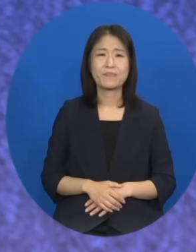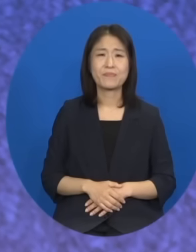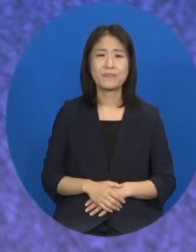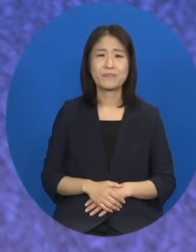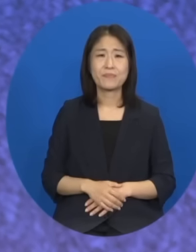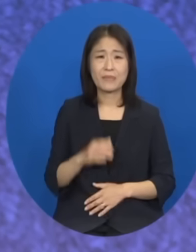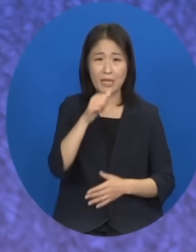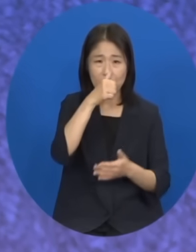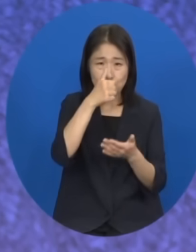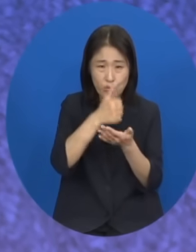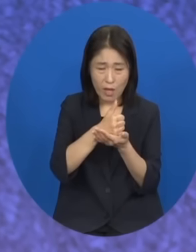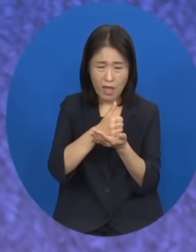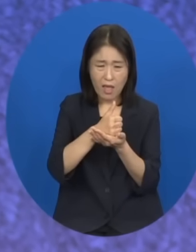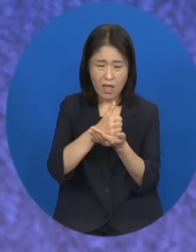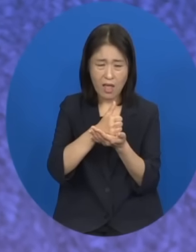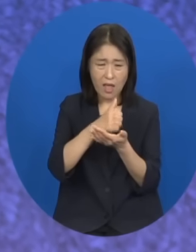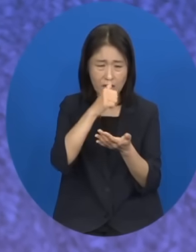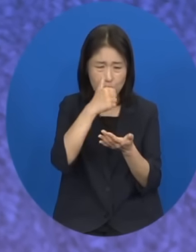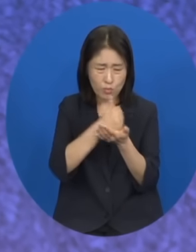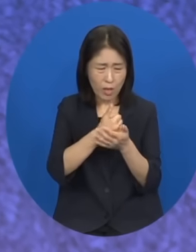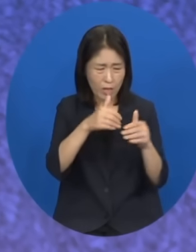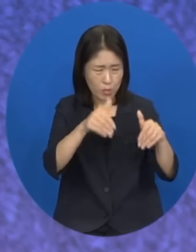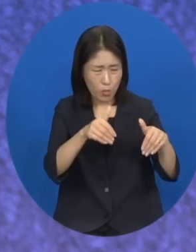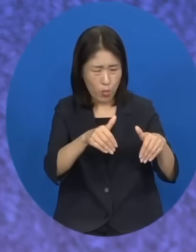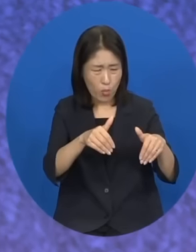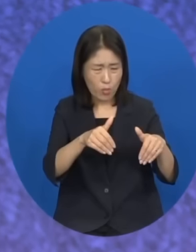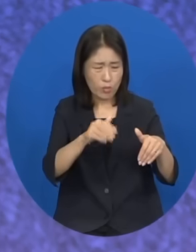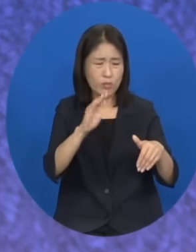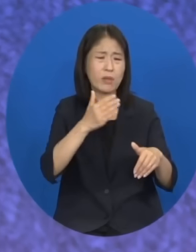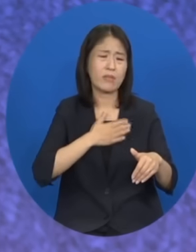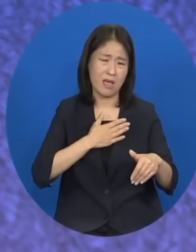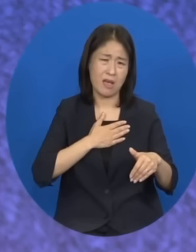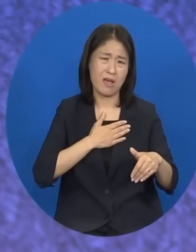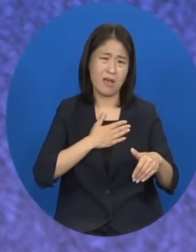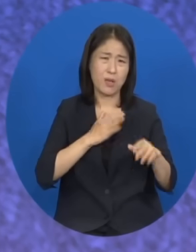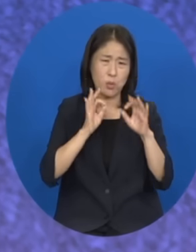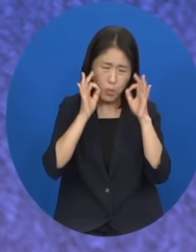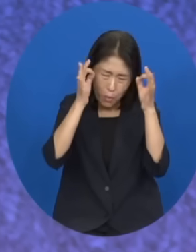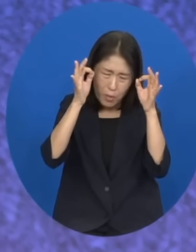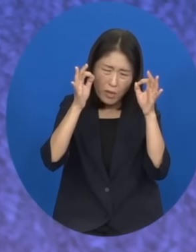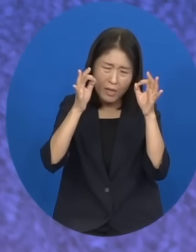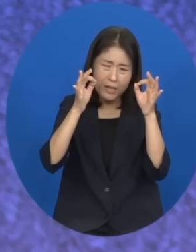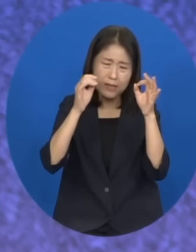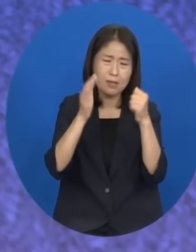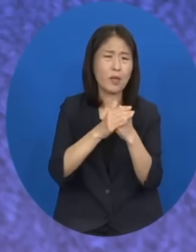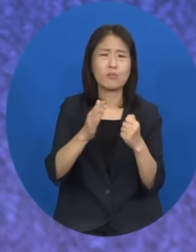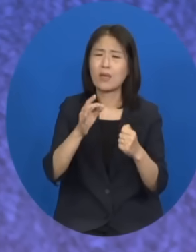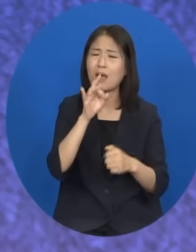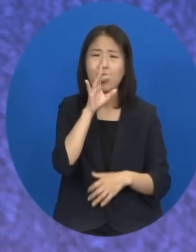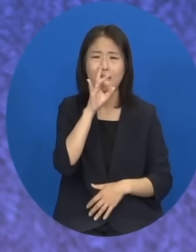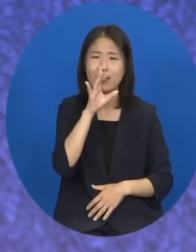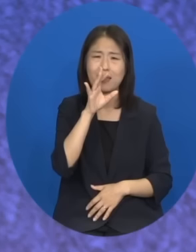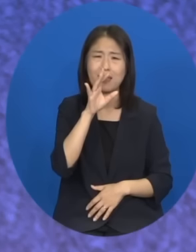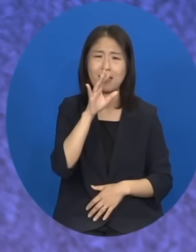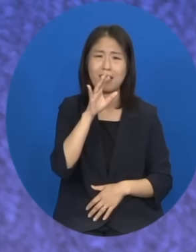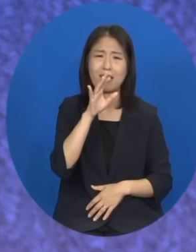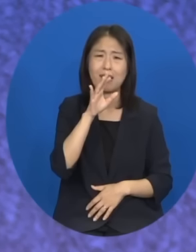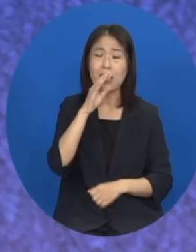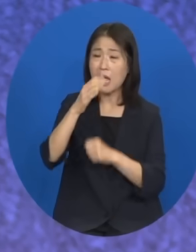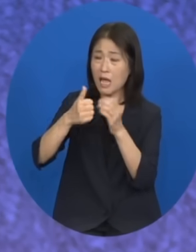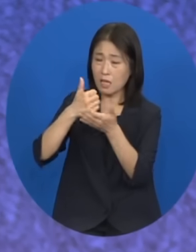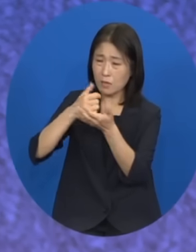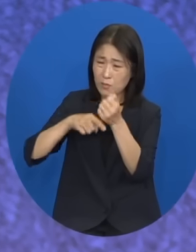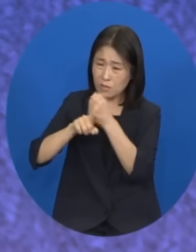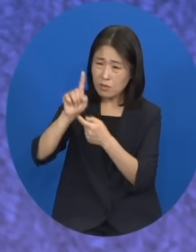죄의 종노릇하던 옛사람으로서 해보려고 하니까 안 되는 거였거든. 내 노력으로는 도무지 하나님 뜻대로 살